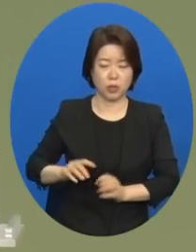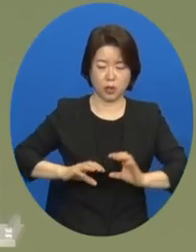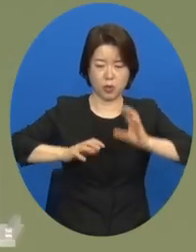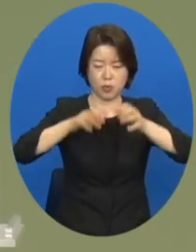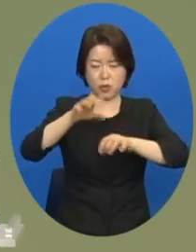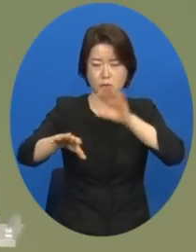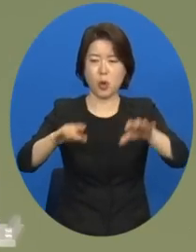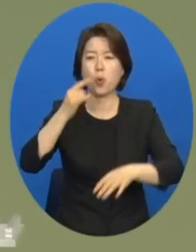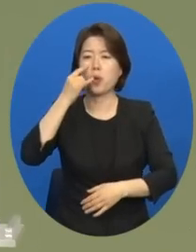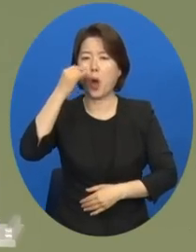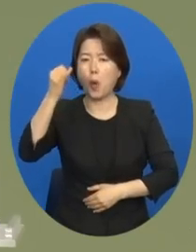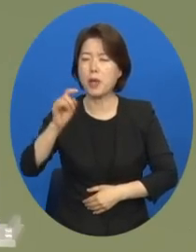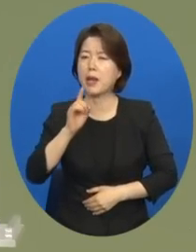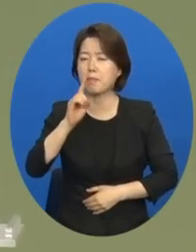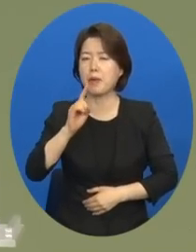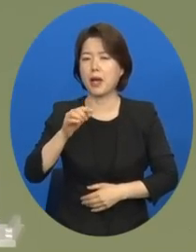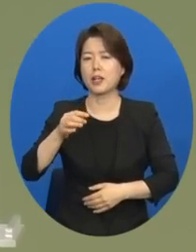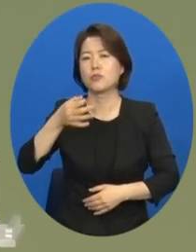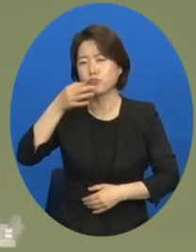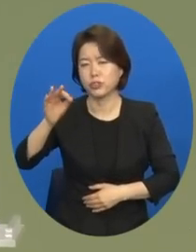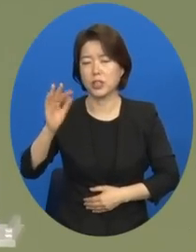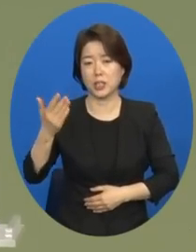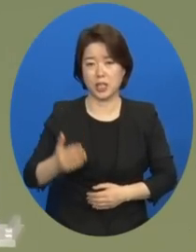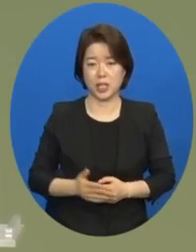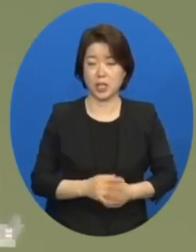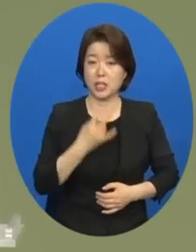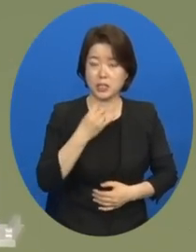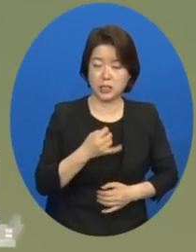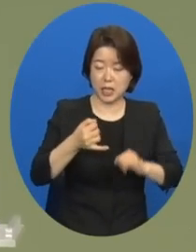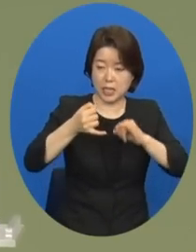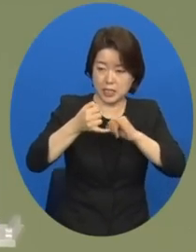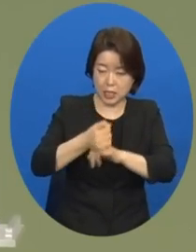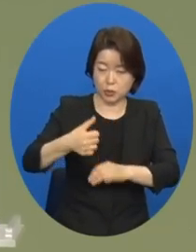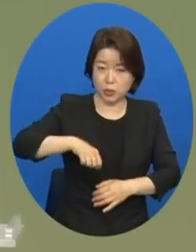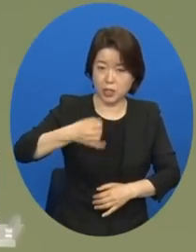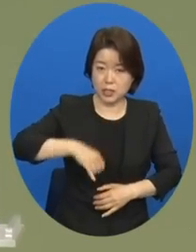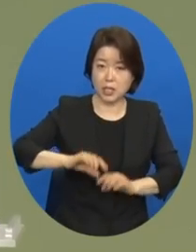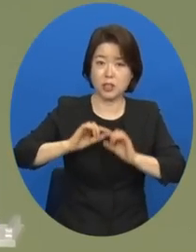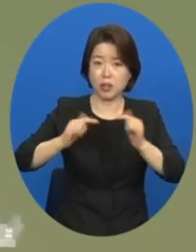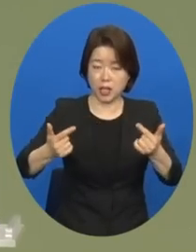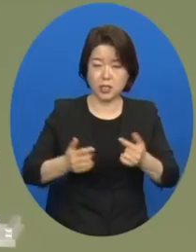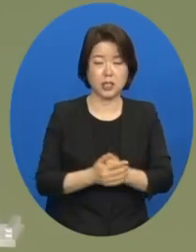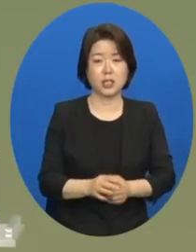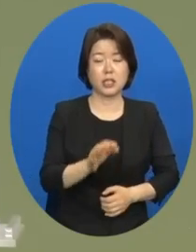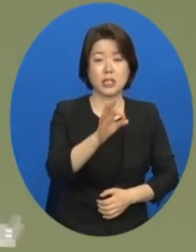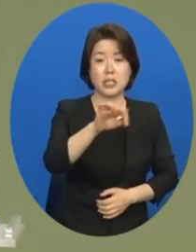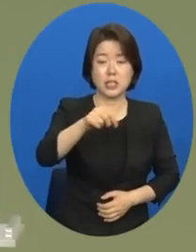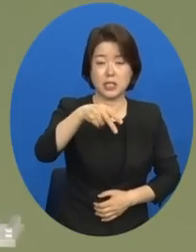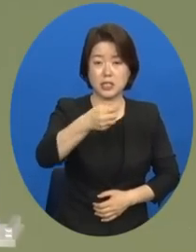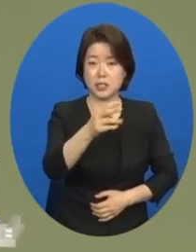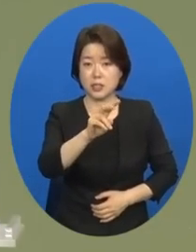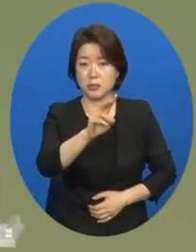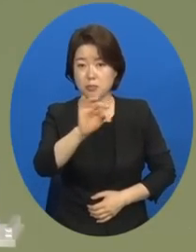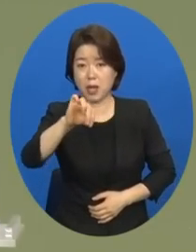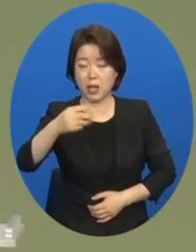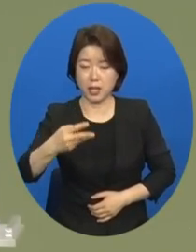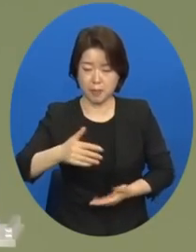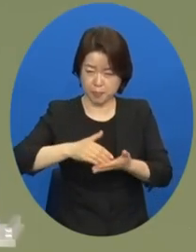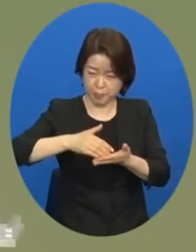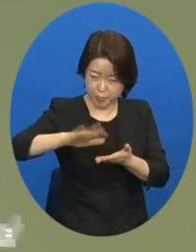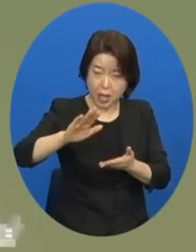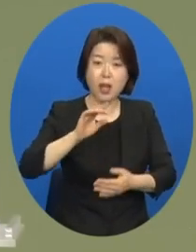어미인데요 사라가 약속의 자녀가 아닌 그 이스마엘을 내쫓으라는 말은